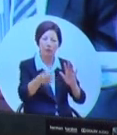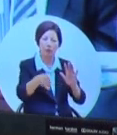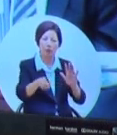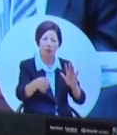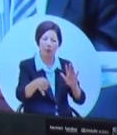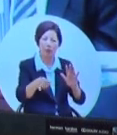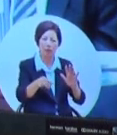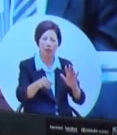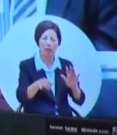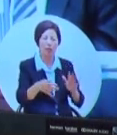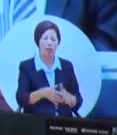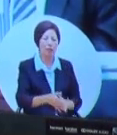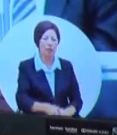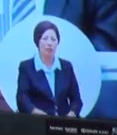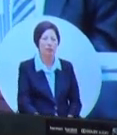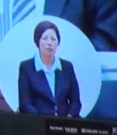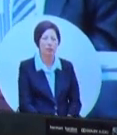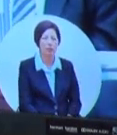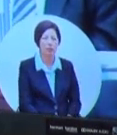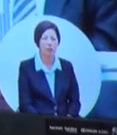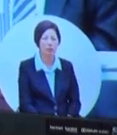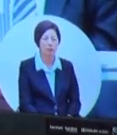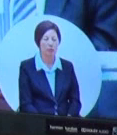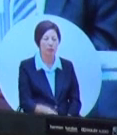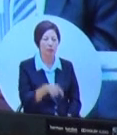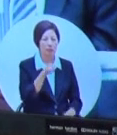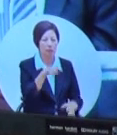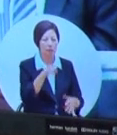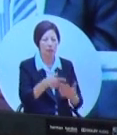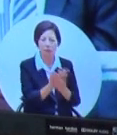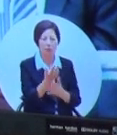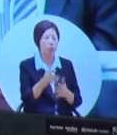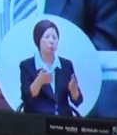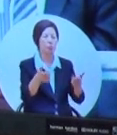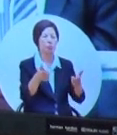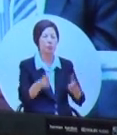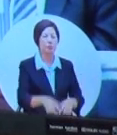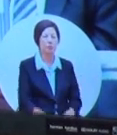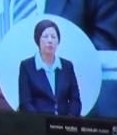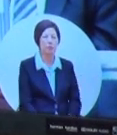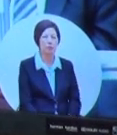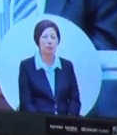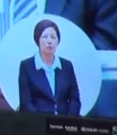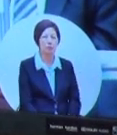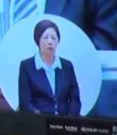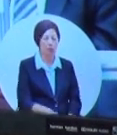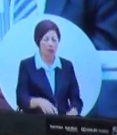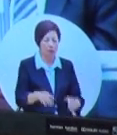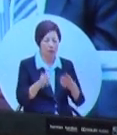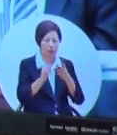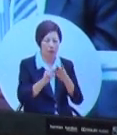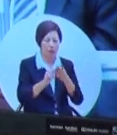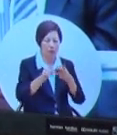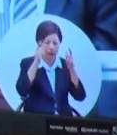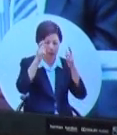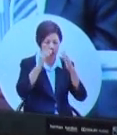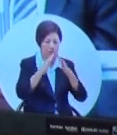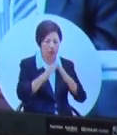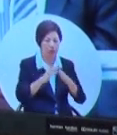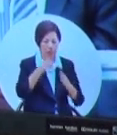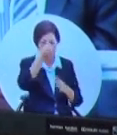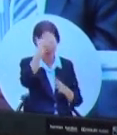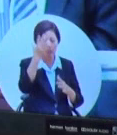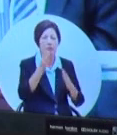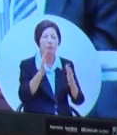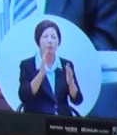下流不堪，这个已经不是艺术了。第三，高雄市本地还是有很多年轻的朋